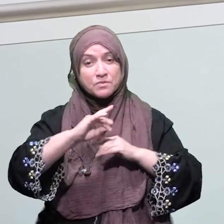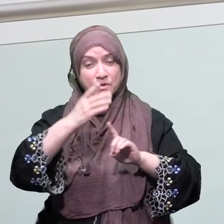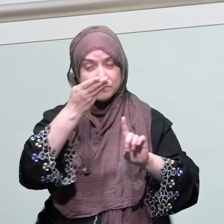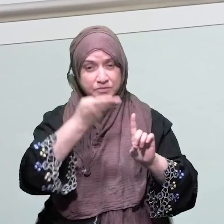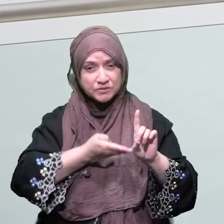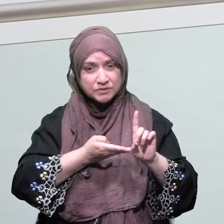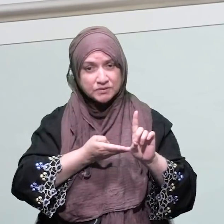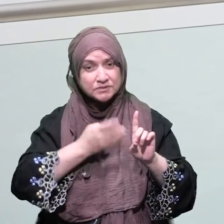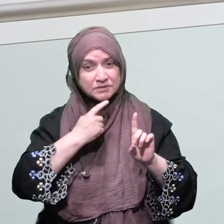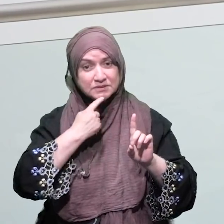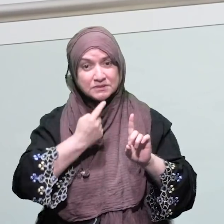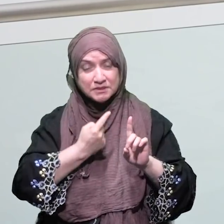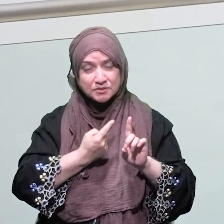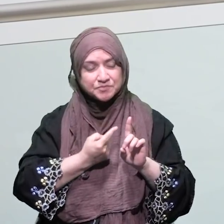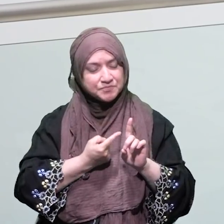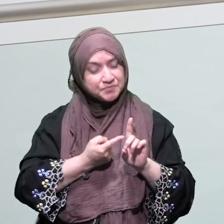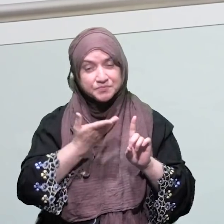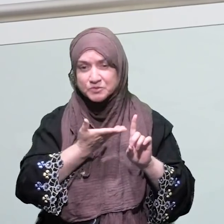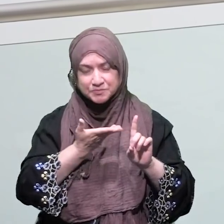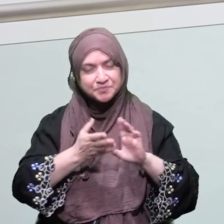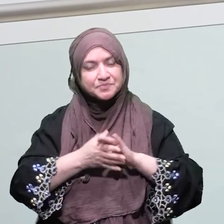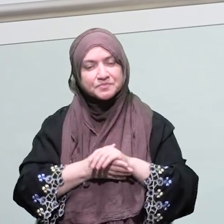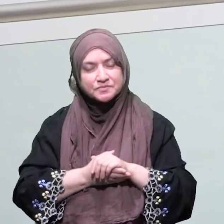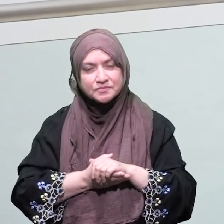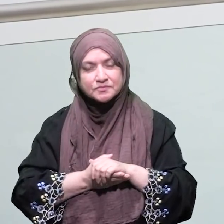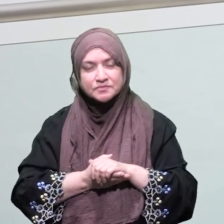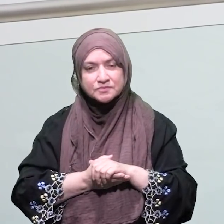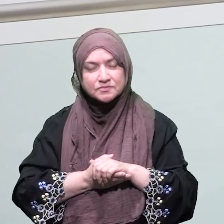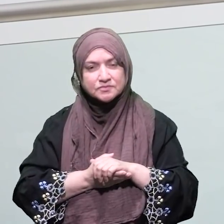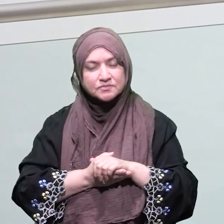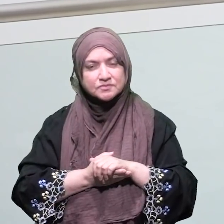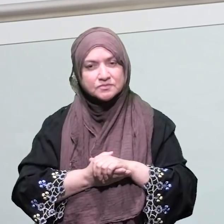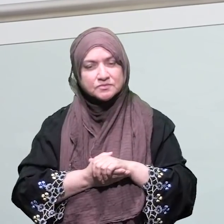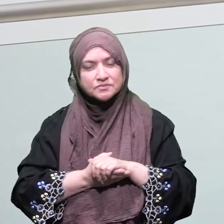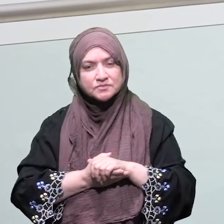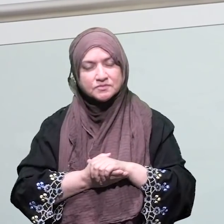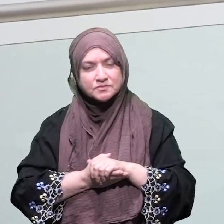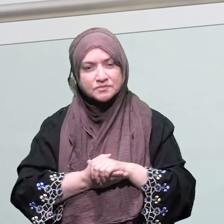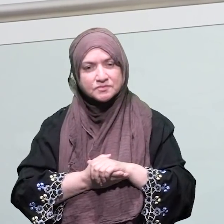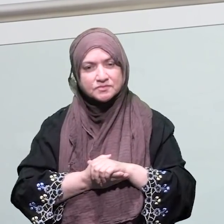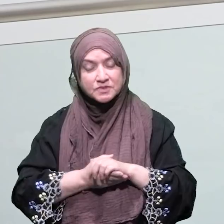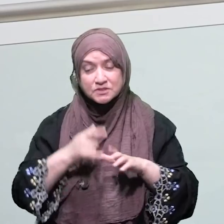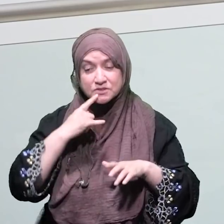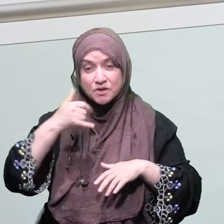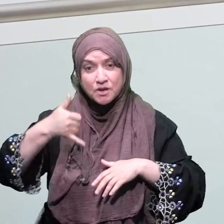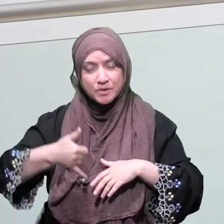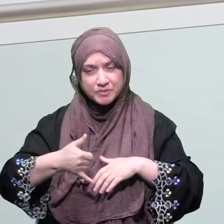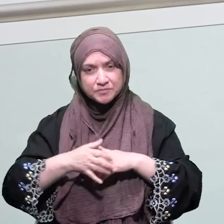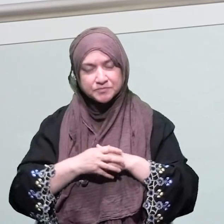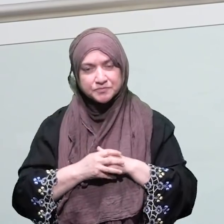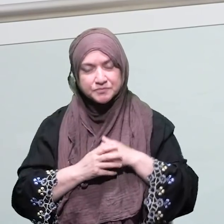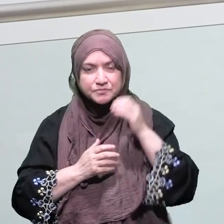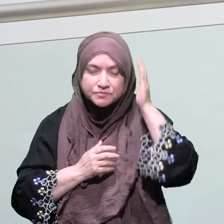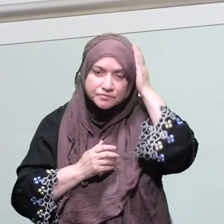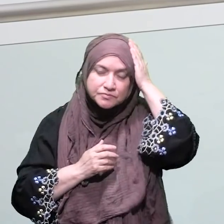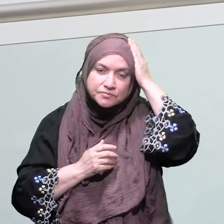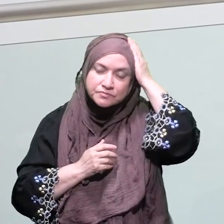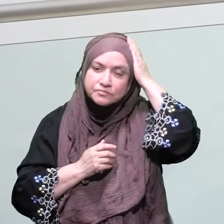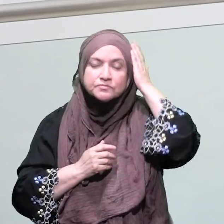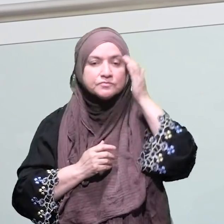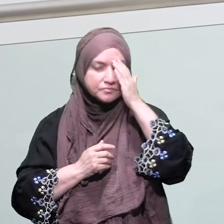وإن نسي التقم قلبه فذلك الوسواس الخناس. The Prophet ﷺ said,